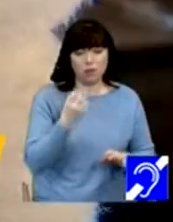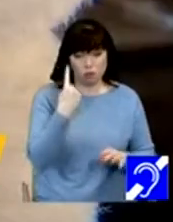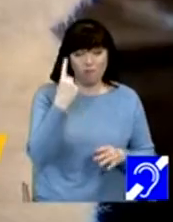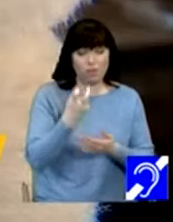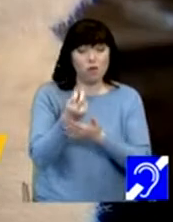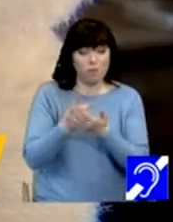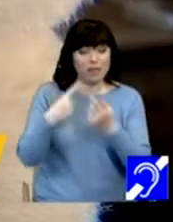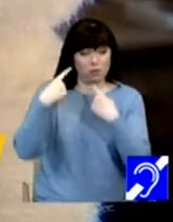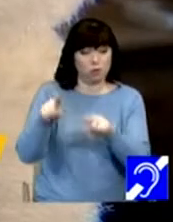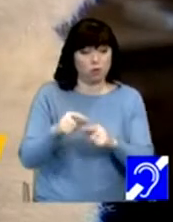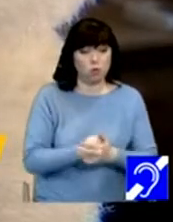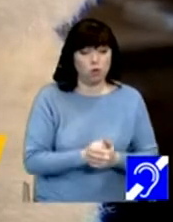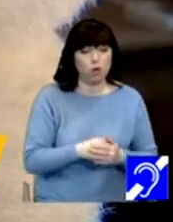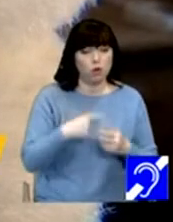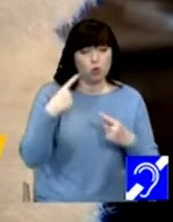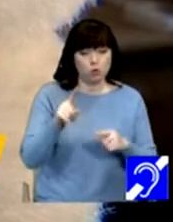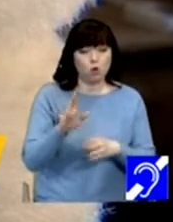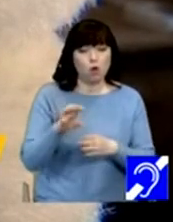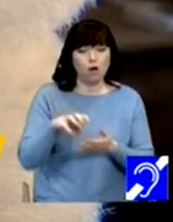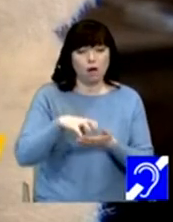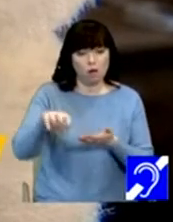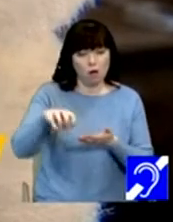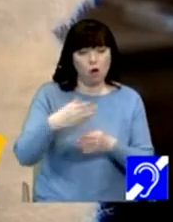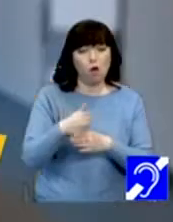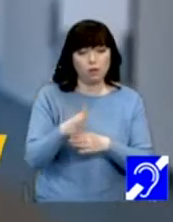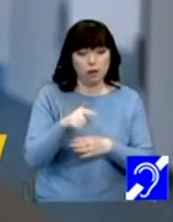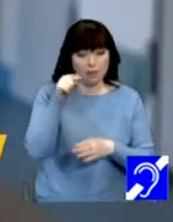больнице, в другом отделении, и там был мальчик,